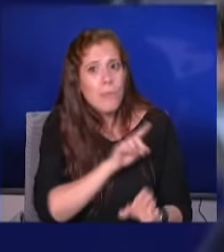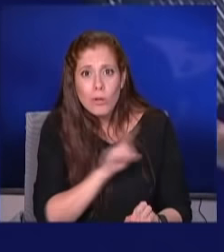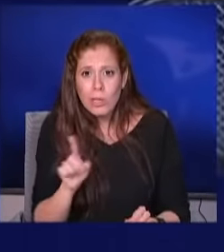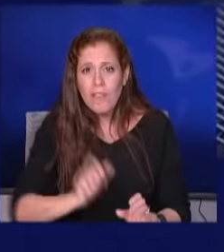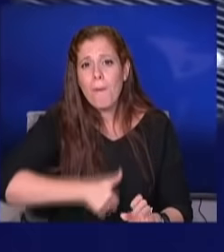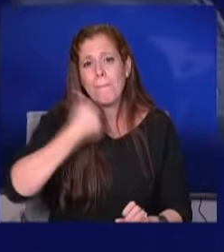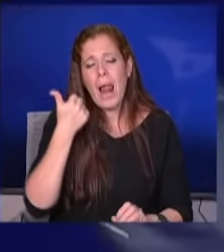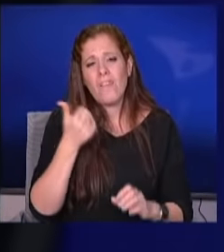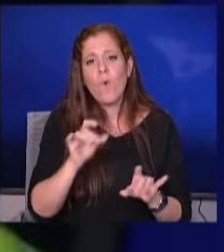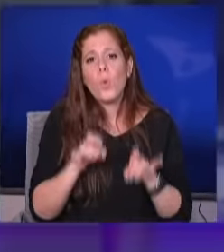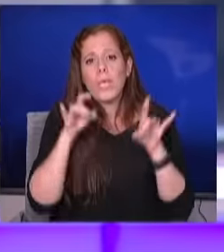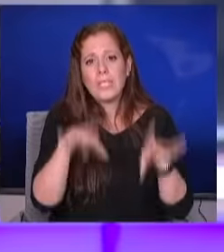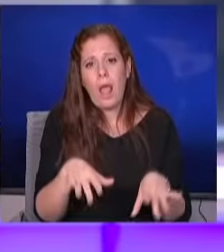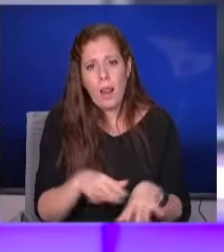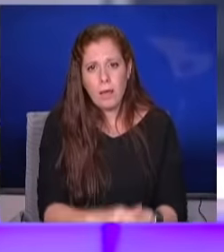אוסטרליה הפתוחה.